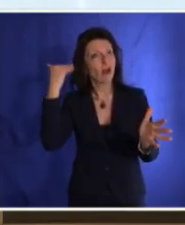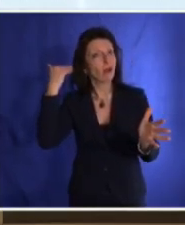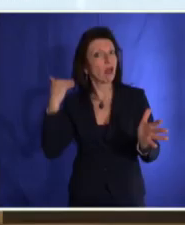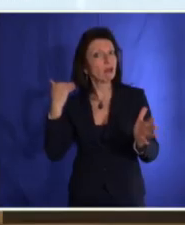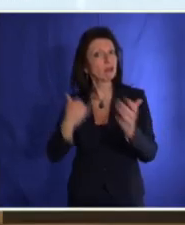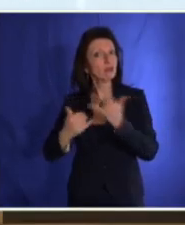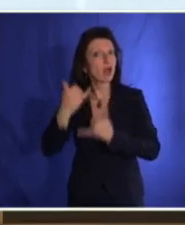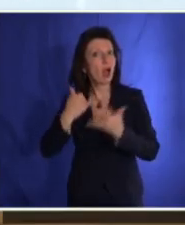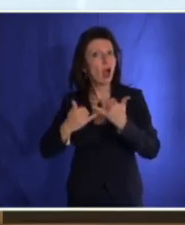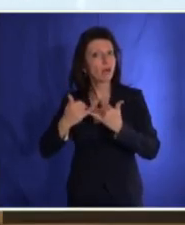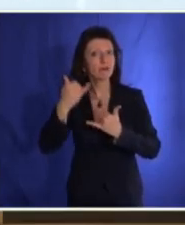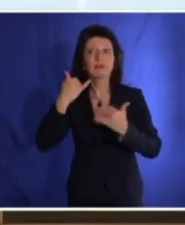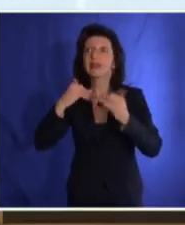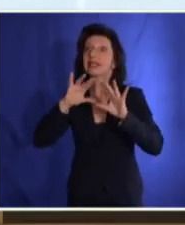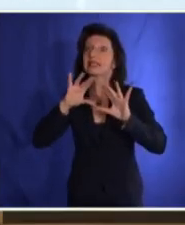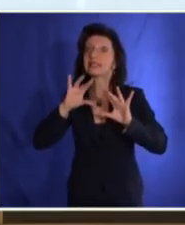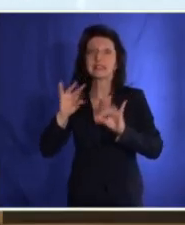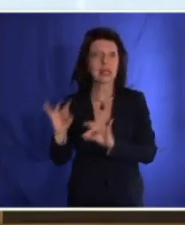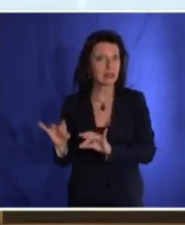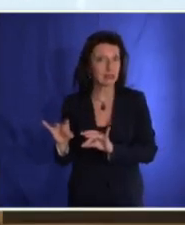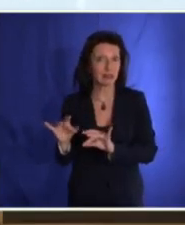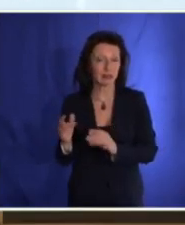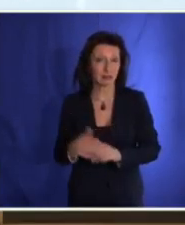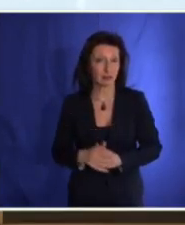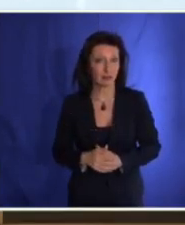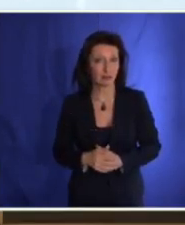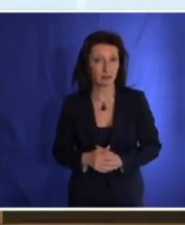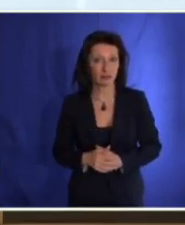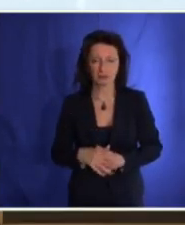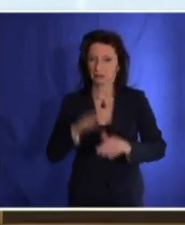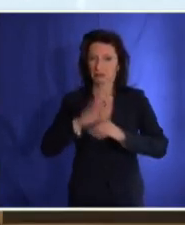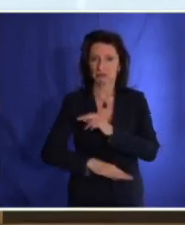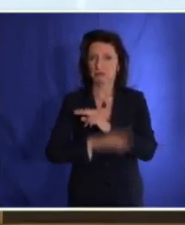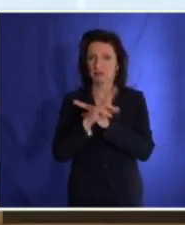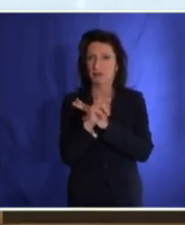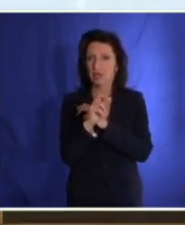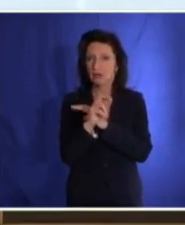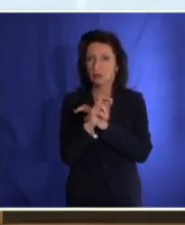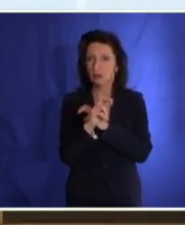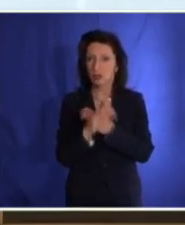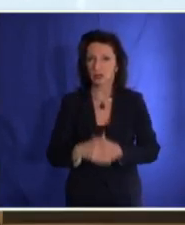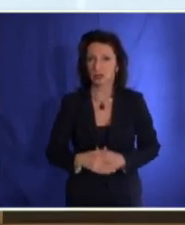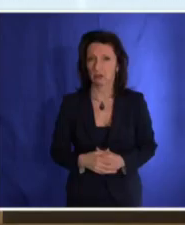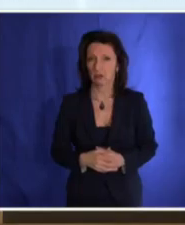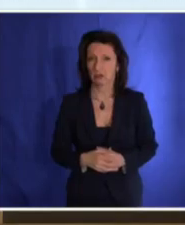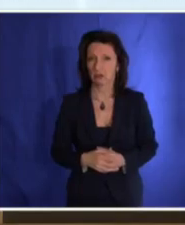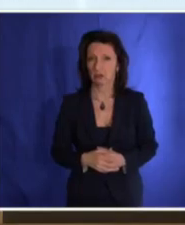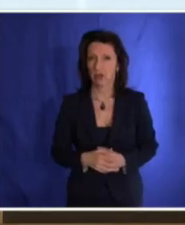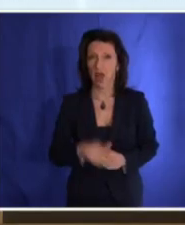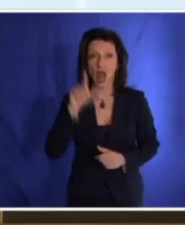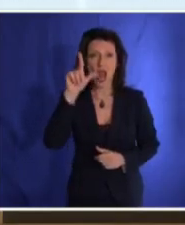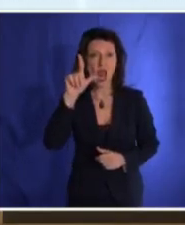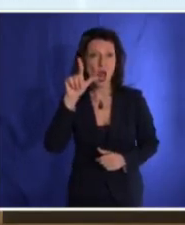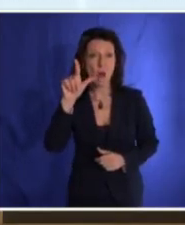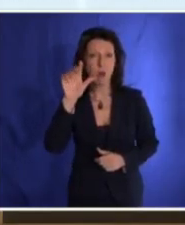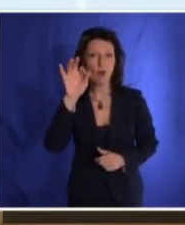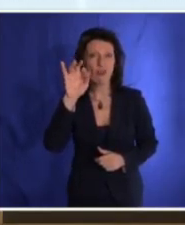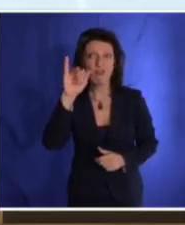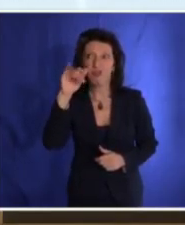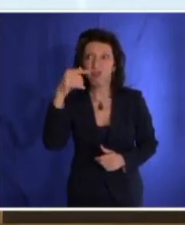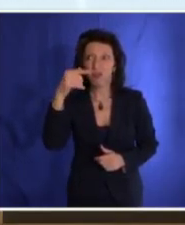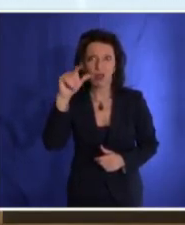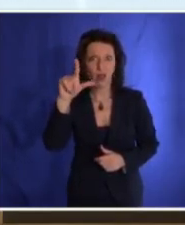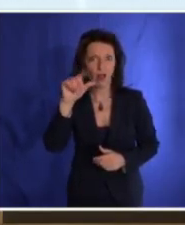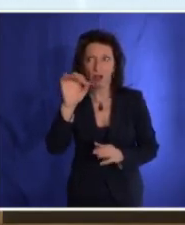vergangenen Jahrzehnten? Was wäre Niederösterreich ohne Leopold Fiegel,